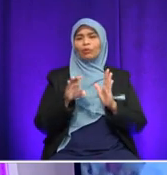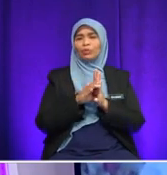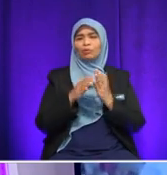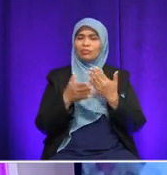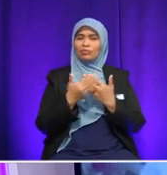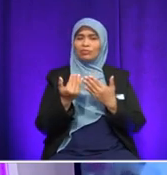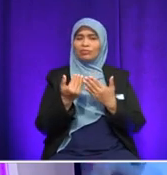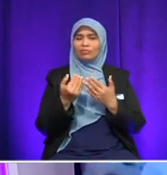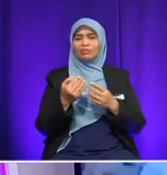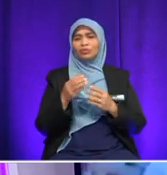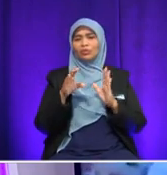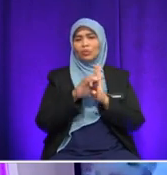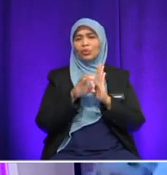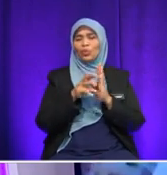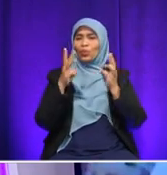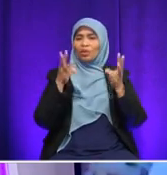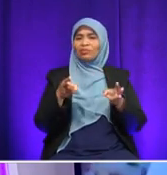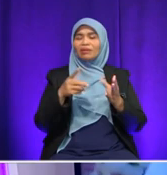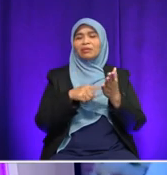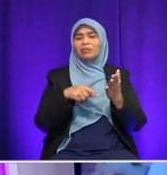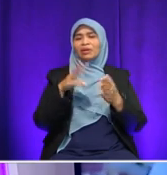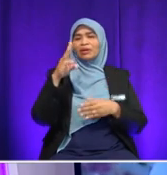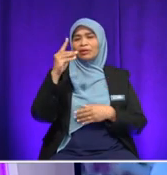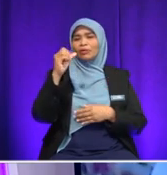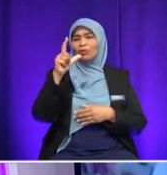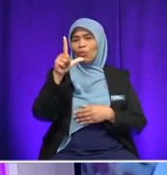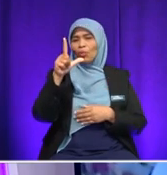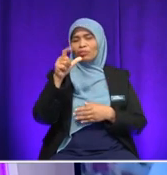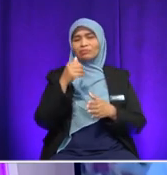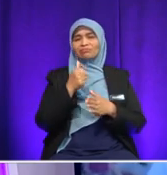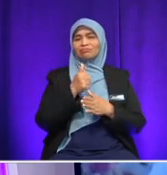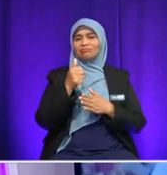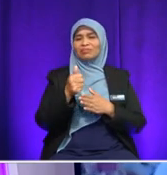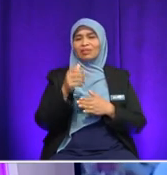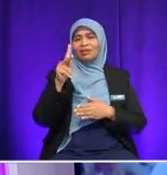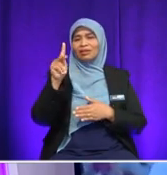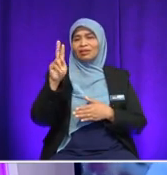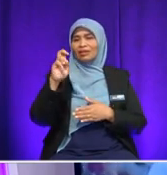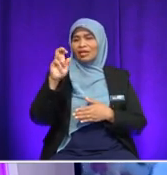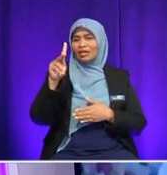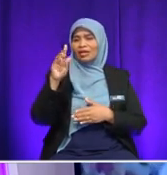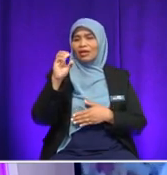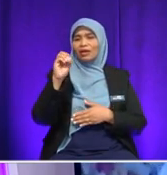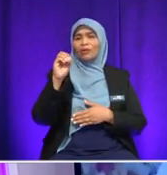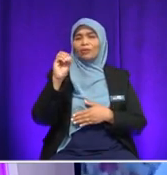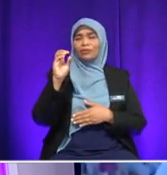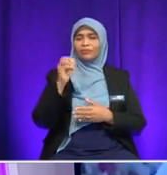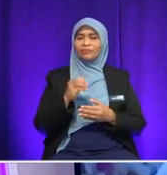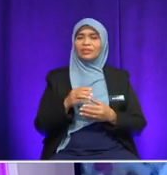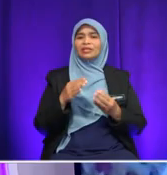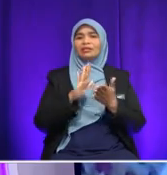Dol ke atau watak aku sebenarnya? Jadi macam mana ni cikgu? Kita nak bagi betul-betul fahamkan murid-murid tentang watak